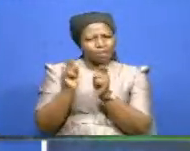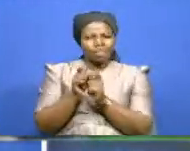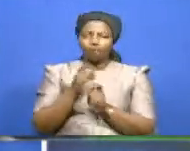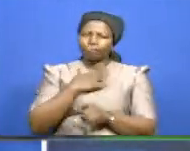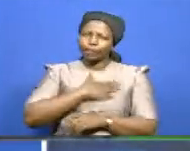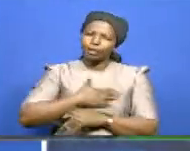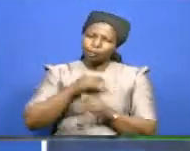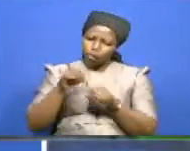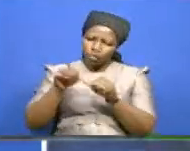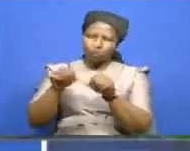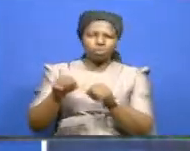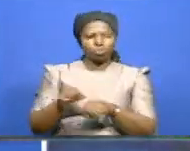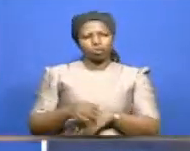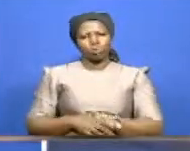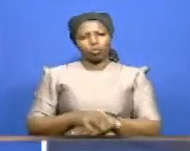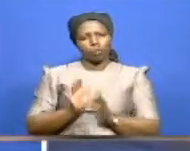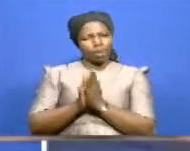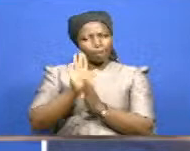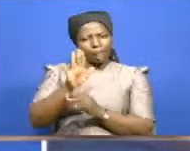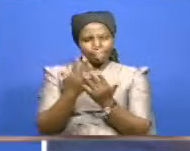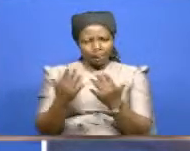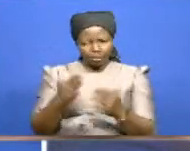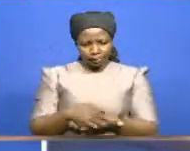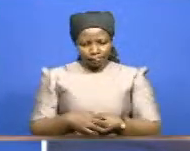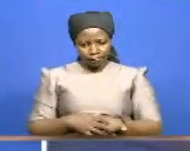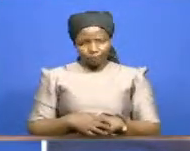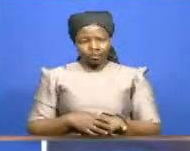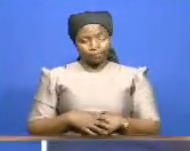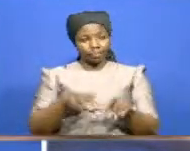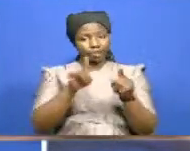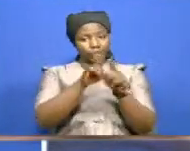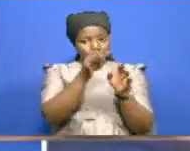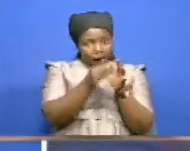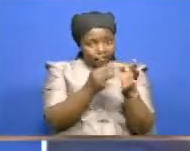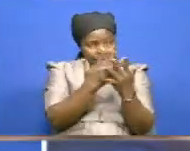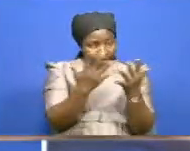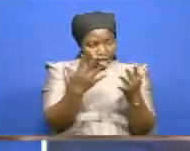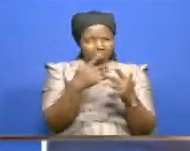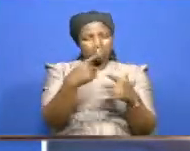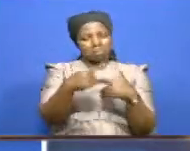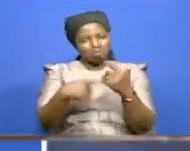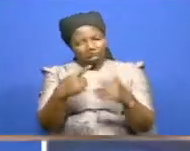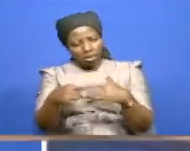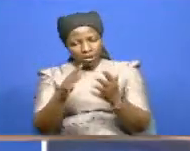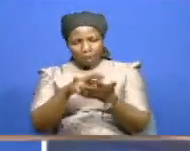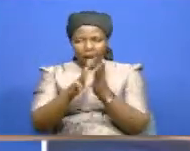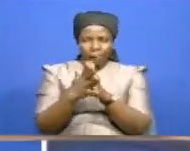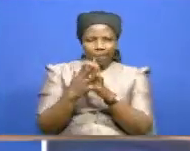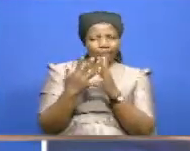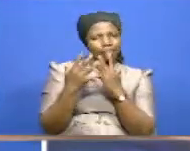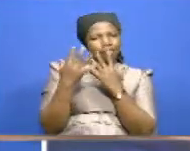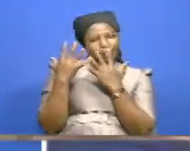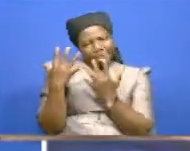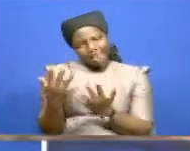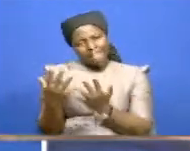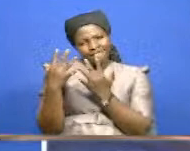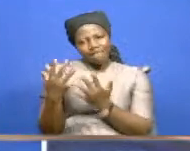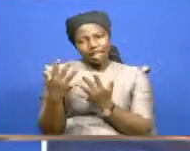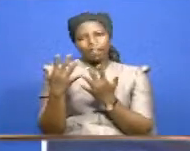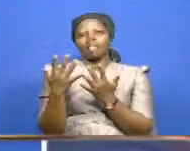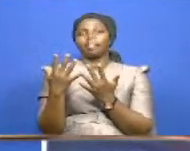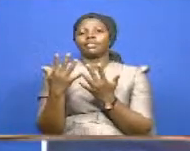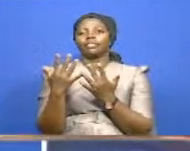endelea na yako. Hata mambo yakienda yawe mazito,